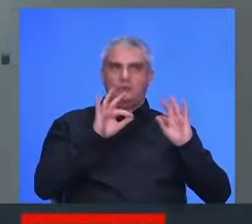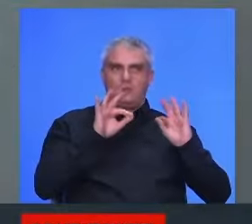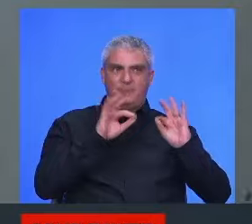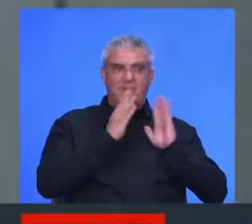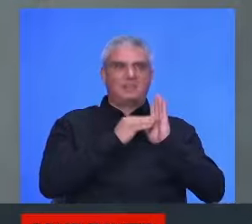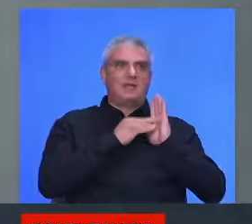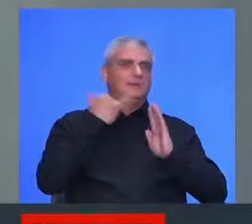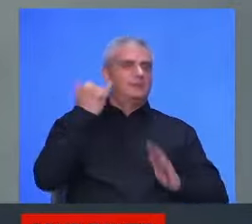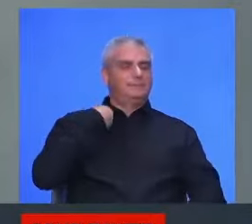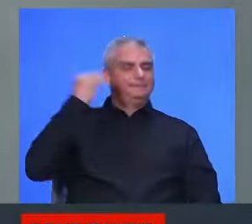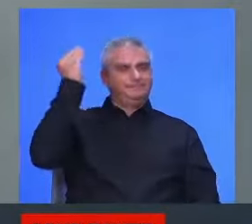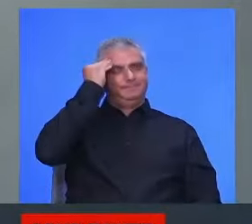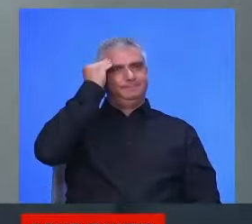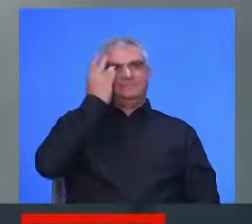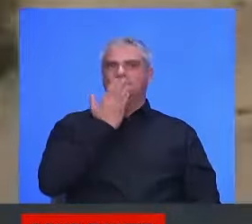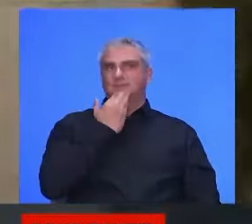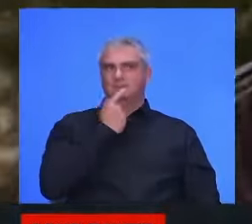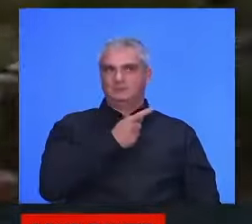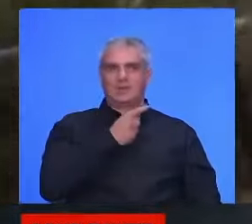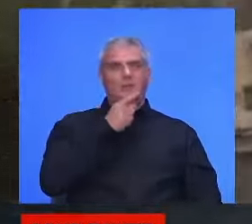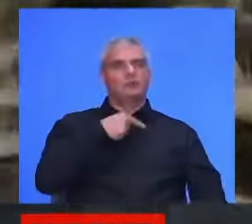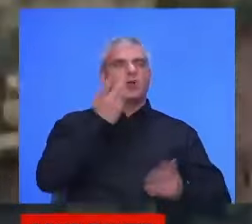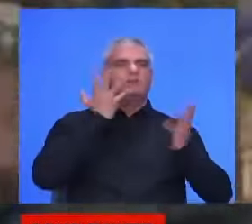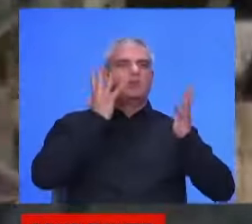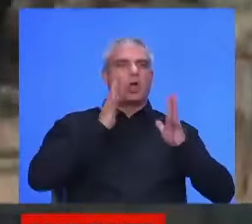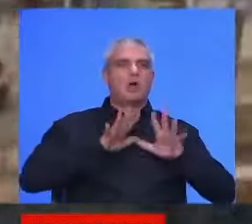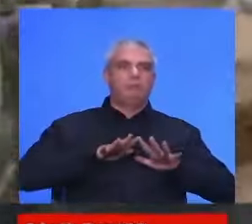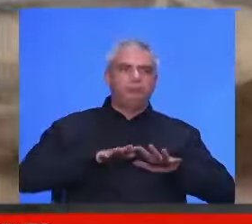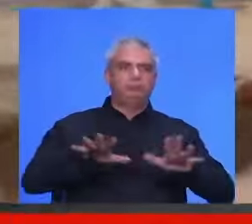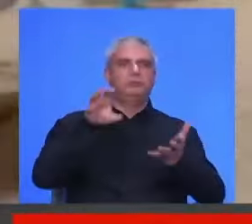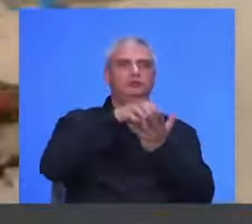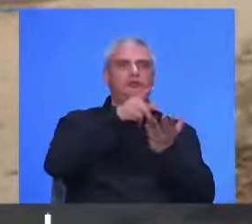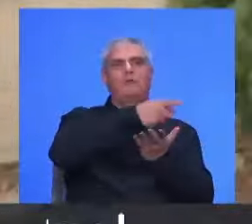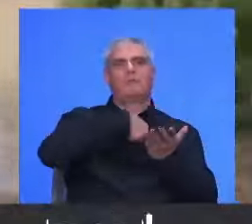תאריך של הנצח נצרב בתודעה הישראלית, כיום שבו הרוע שטף את יישובי עוטף עזה.